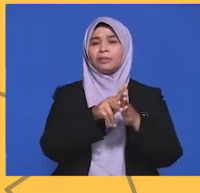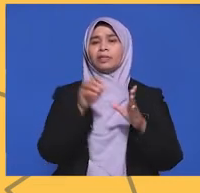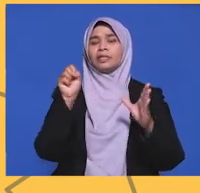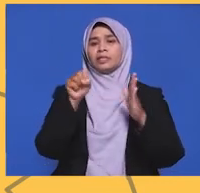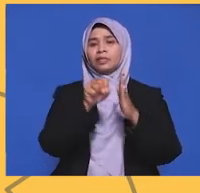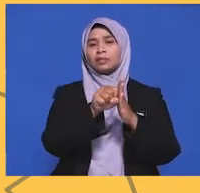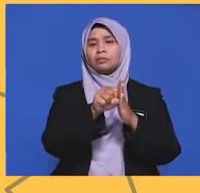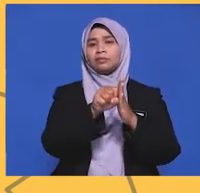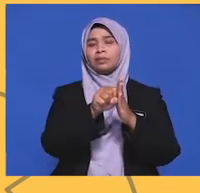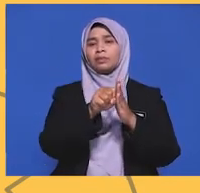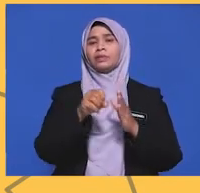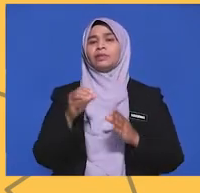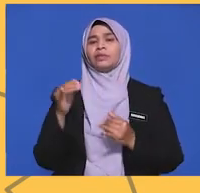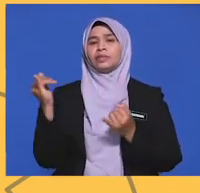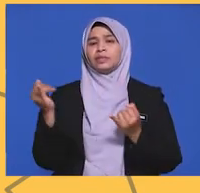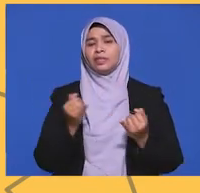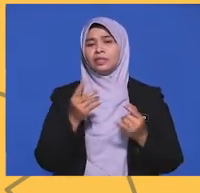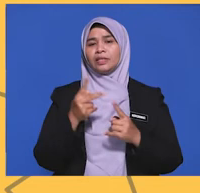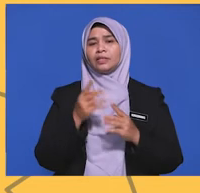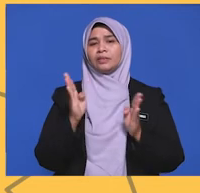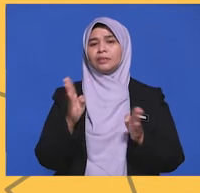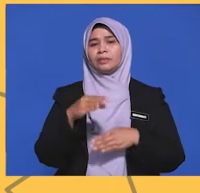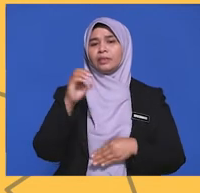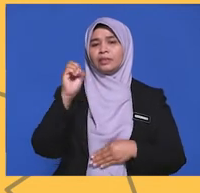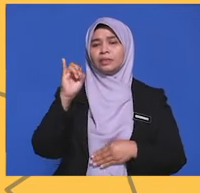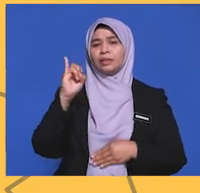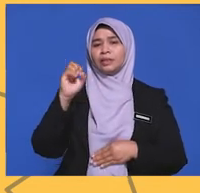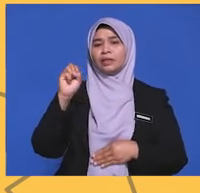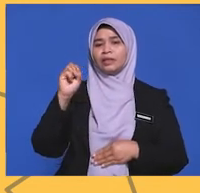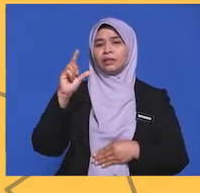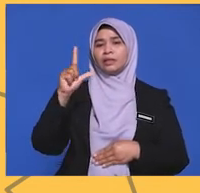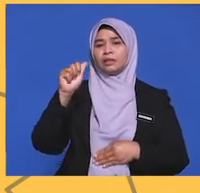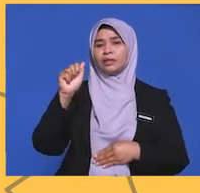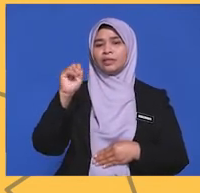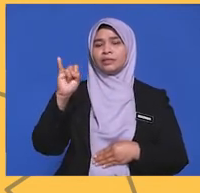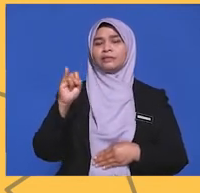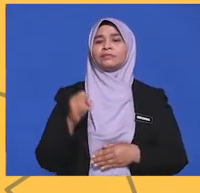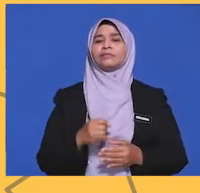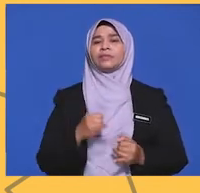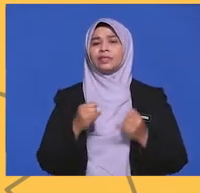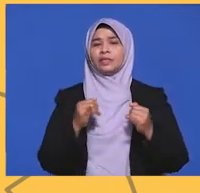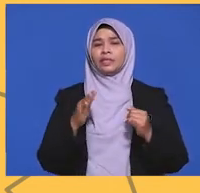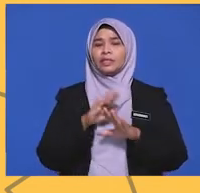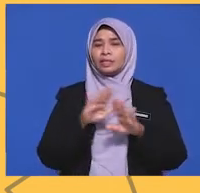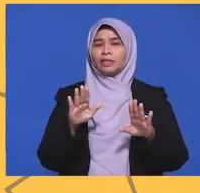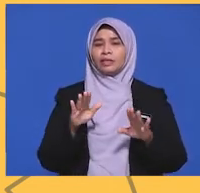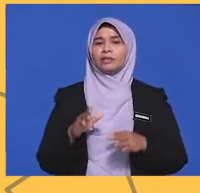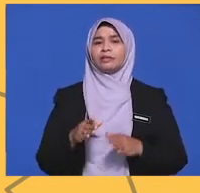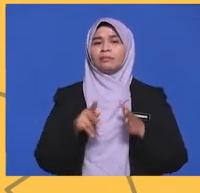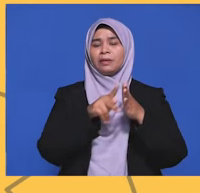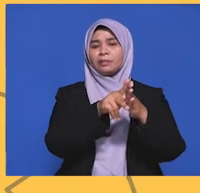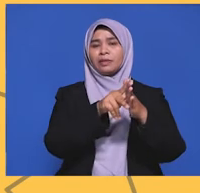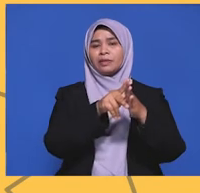simbol output sila ke bilik isolasi. Jika tidak, paparkan output sila masuk ke